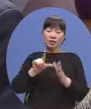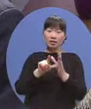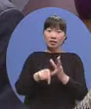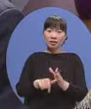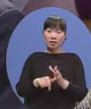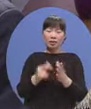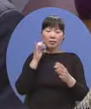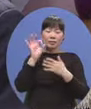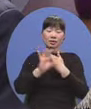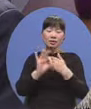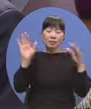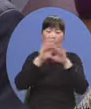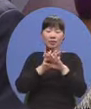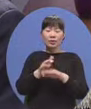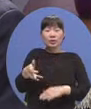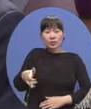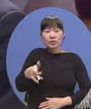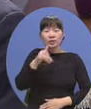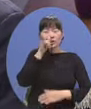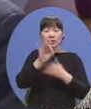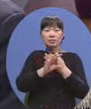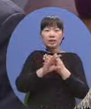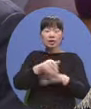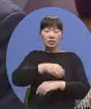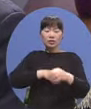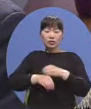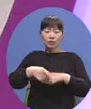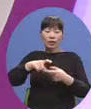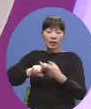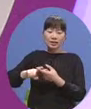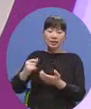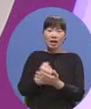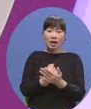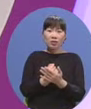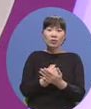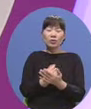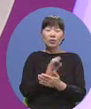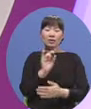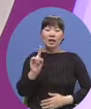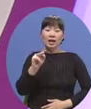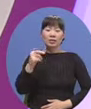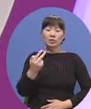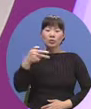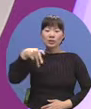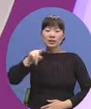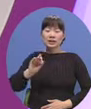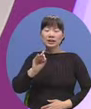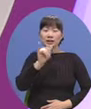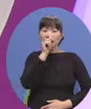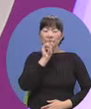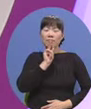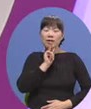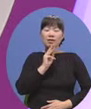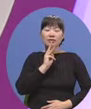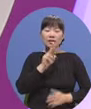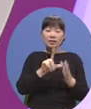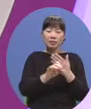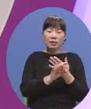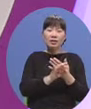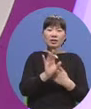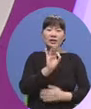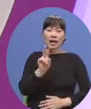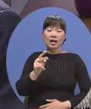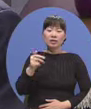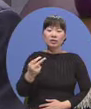때 만약에 밤에 쉬를 할 때는 우리가 적극적으로 관심을 가지고 야연증이라고 말을 합니다. 사실은 3세면 야연증이라는 말을 하지